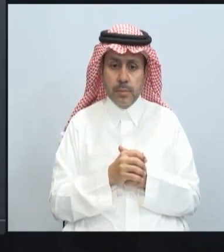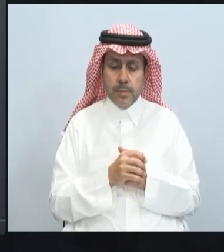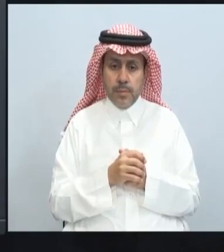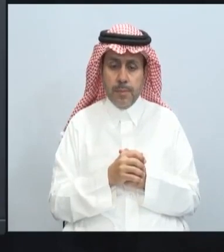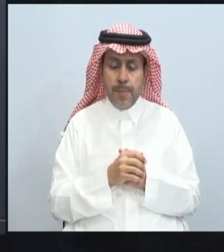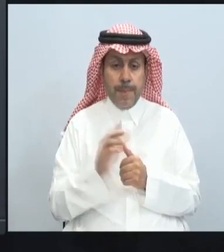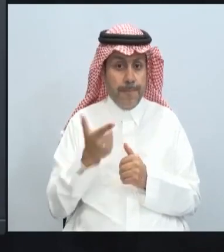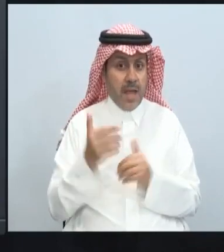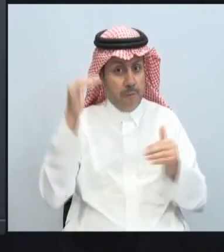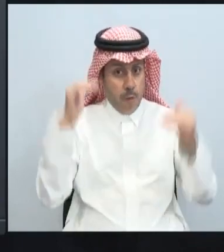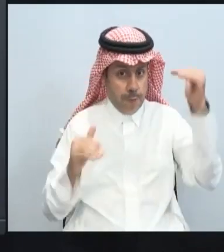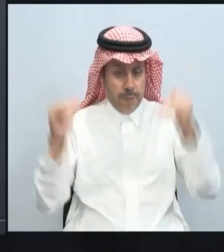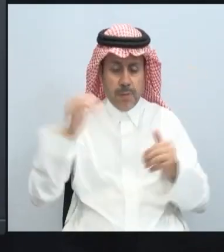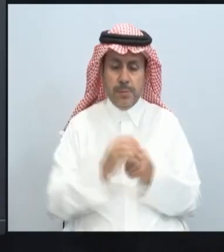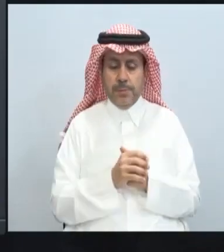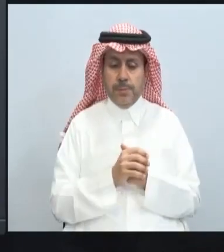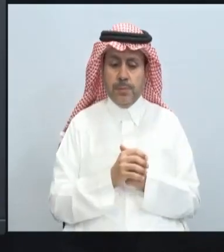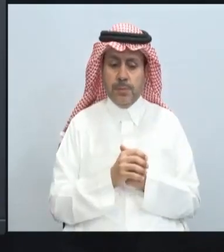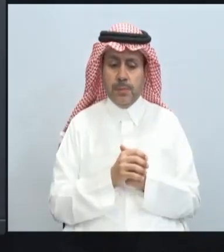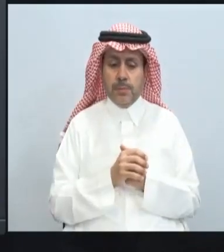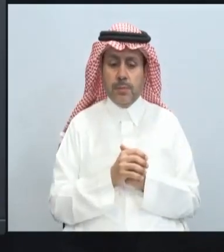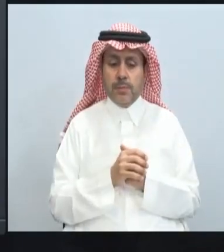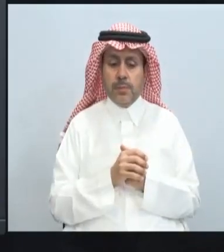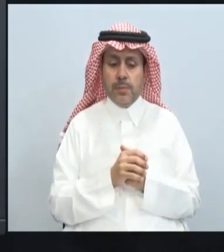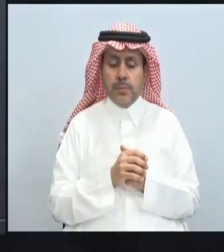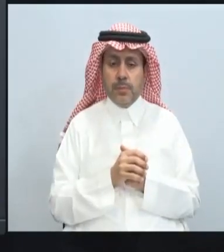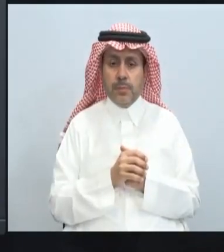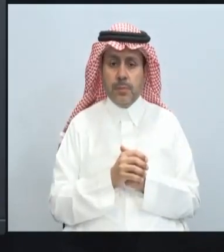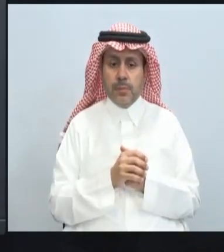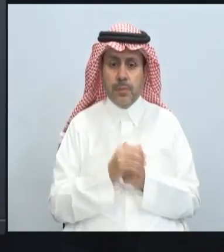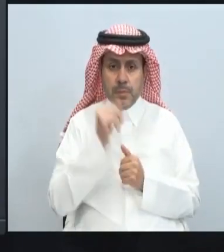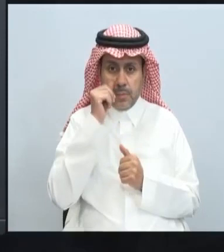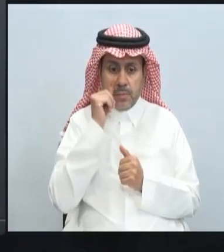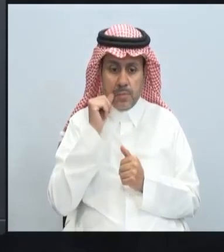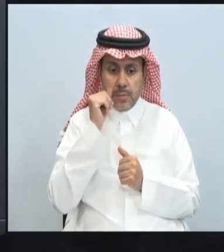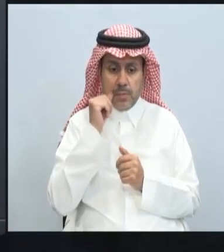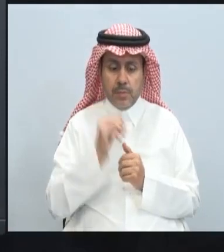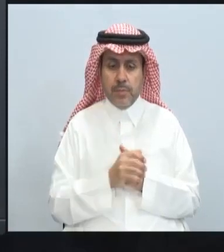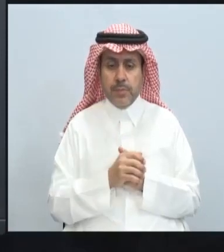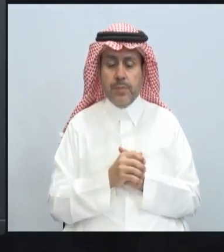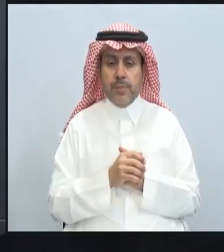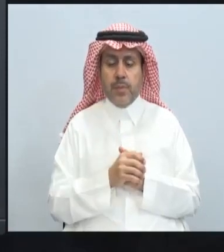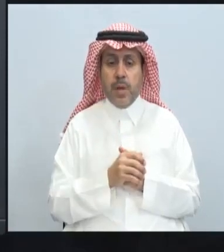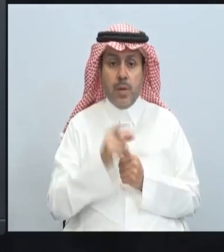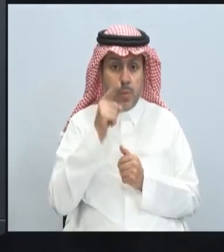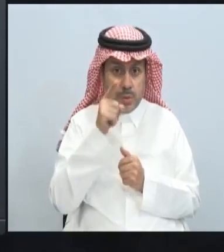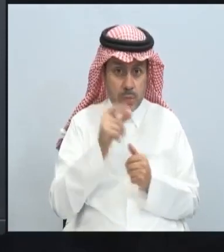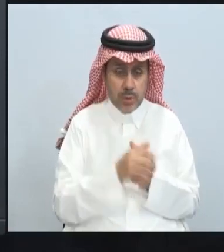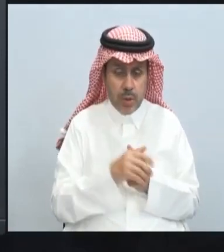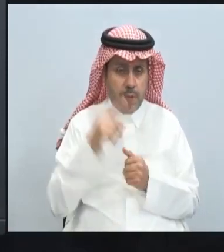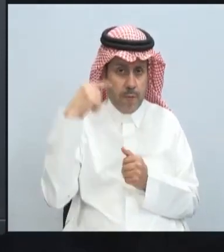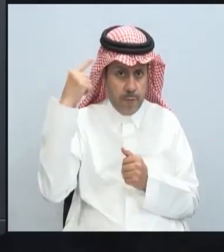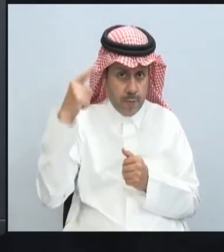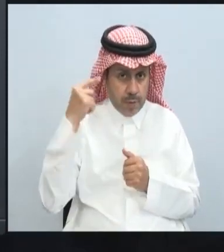كيف تفرق بين هذين القسمين بين القانون العام والقانون الخاص اريد منك ان